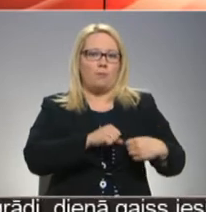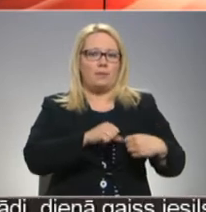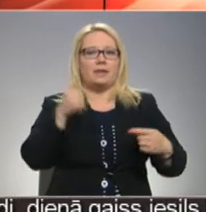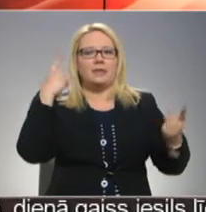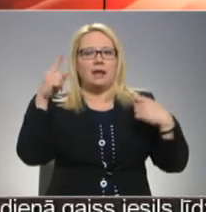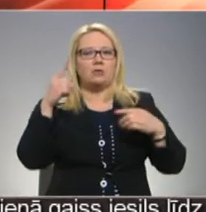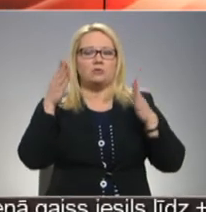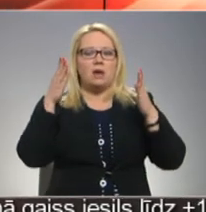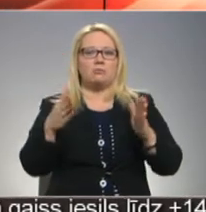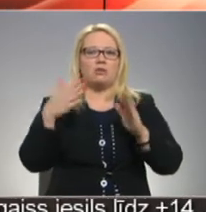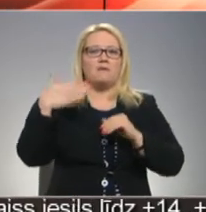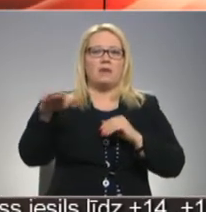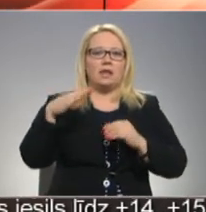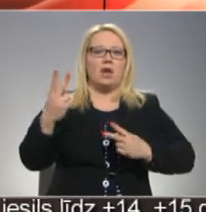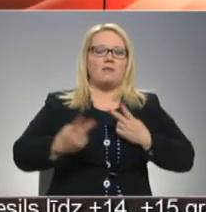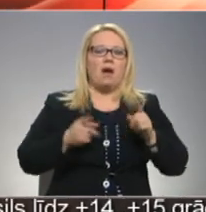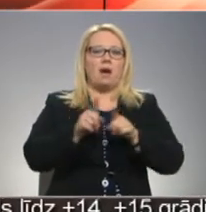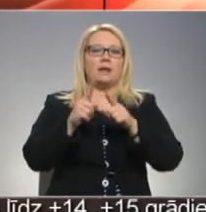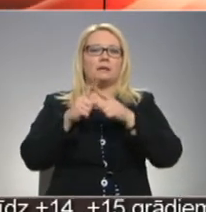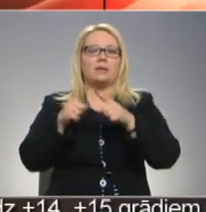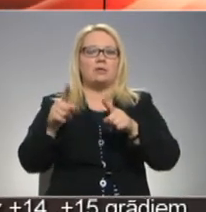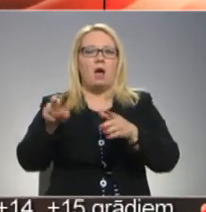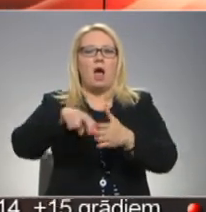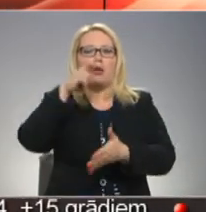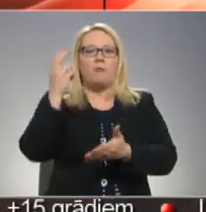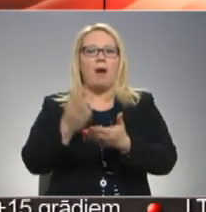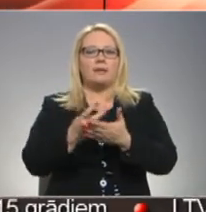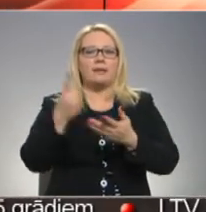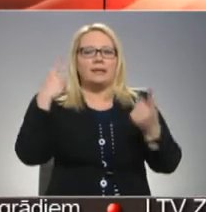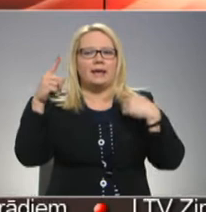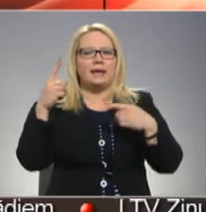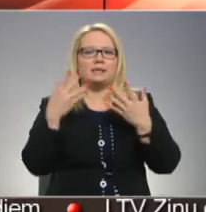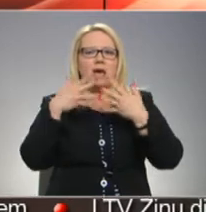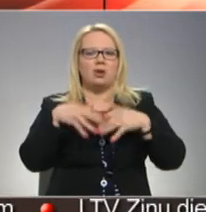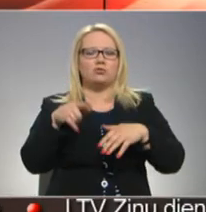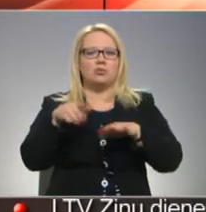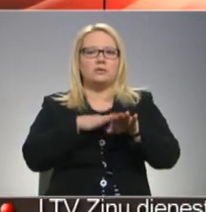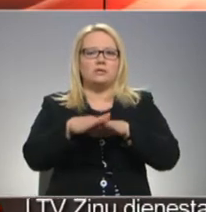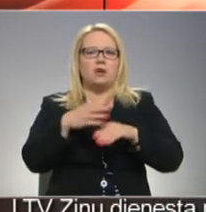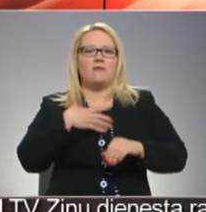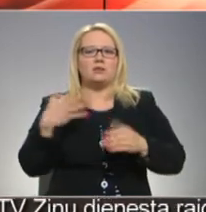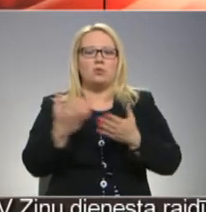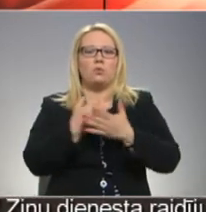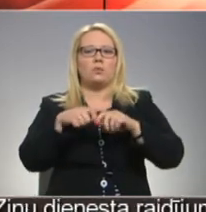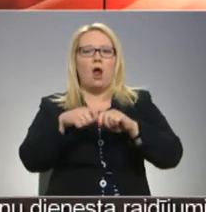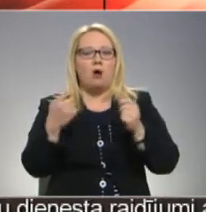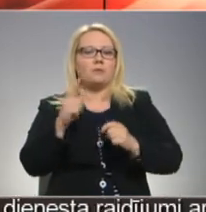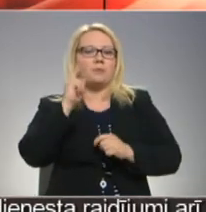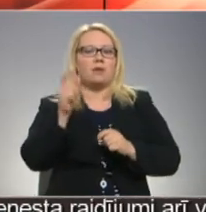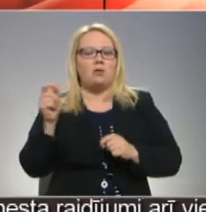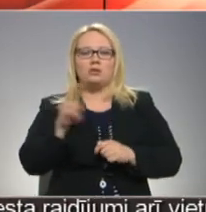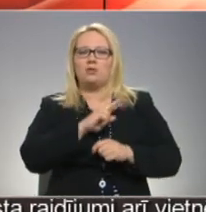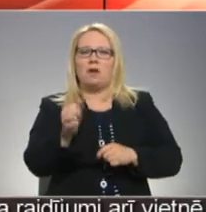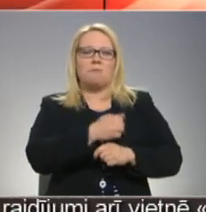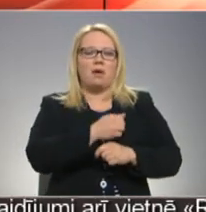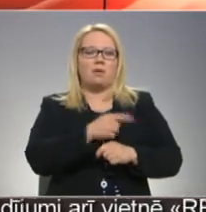viņi iemūžina video, iedvesmojot arī citus. Akrobātiskie triki ir sarežģīti, un tos īstenojot nācies gūt traumas, taču jaunieši nebaidās